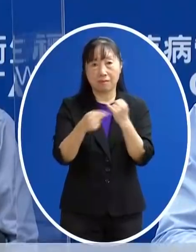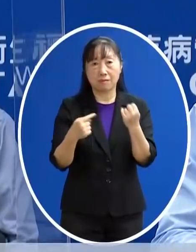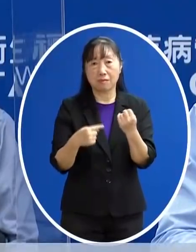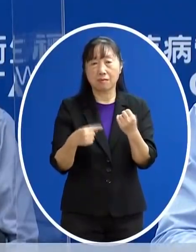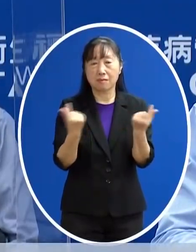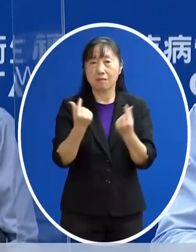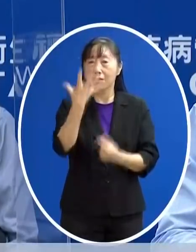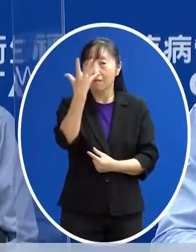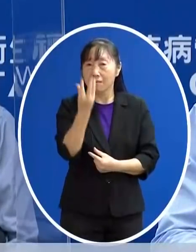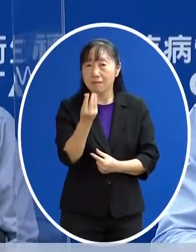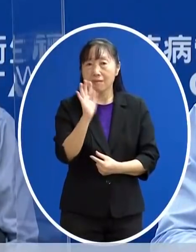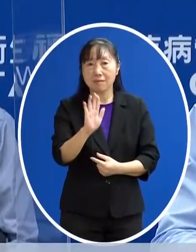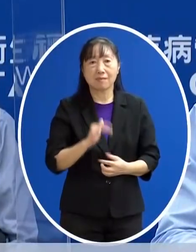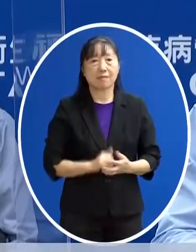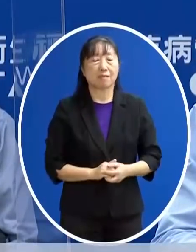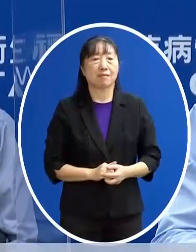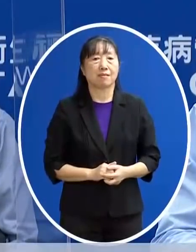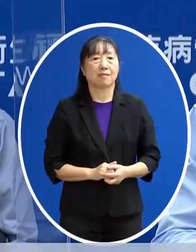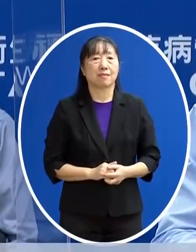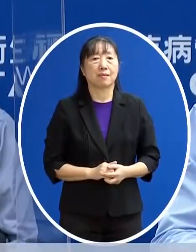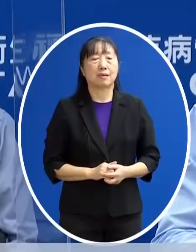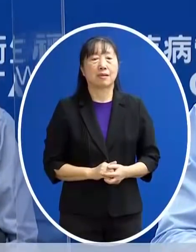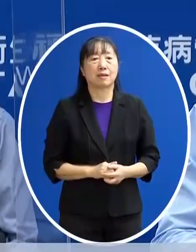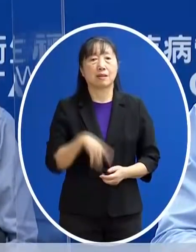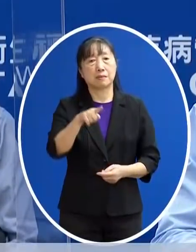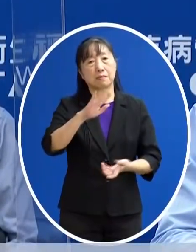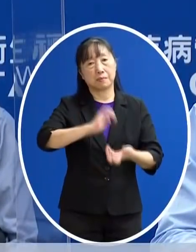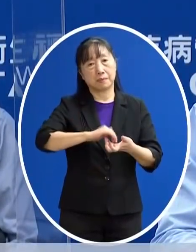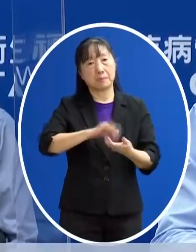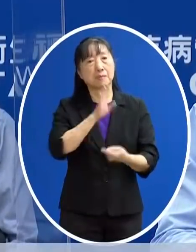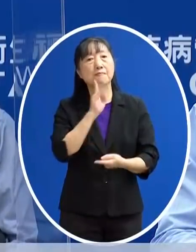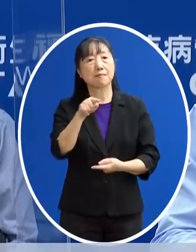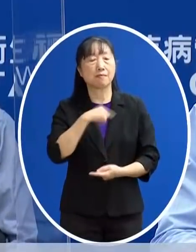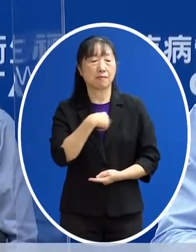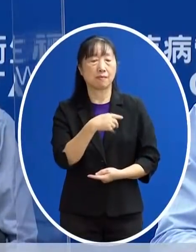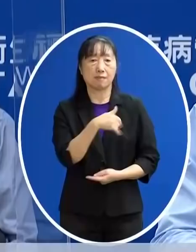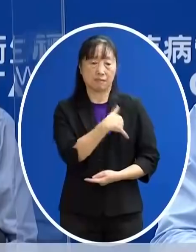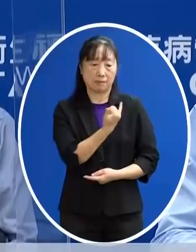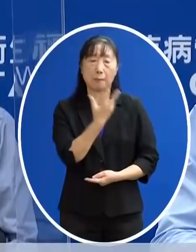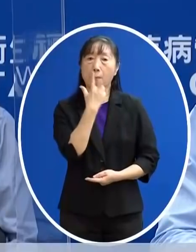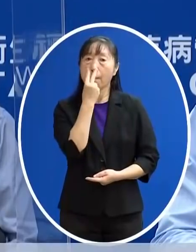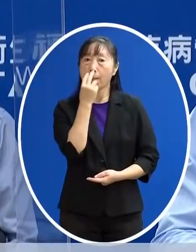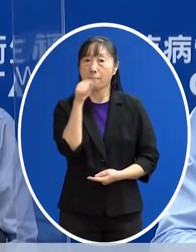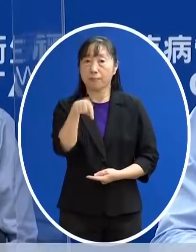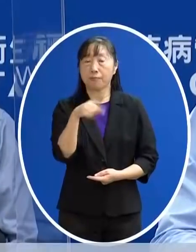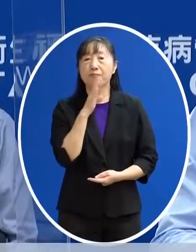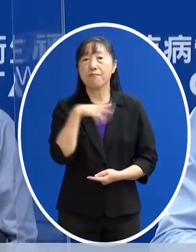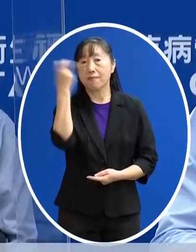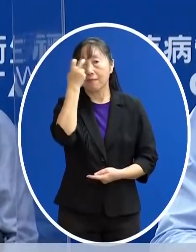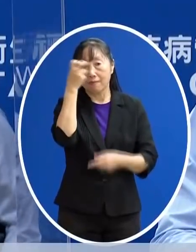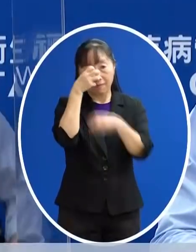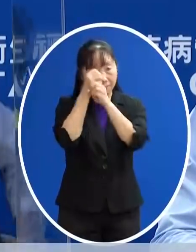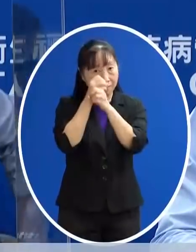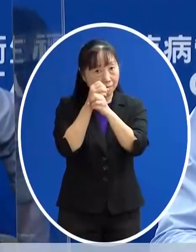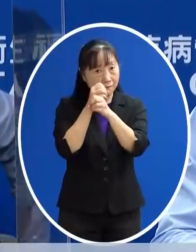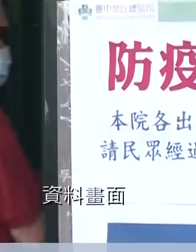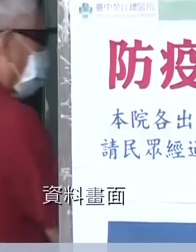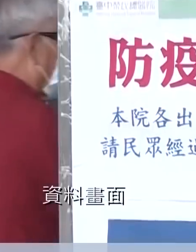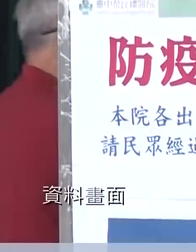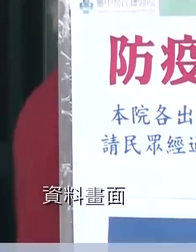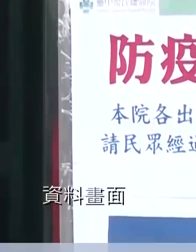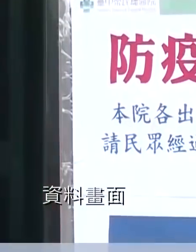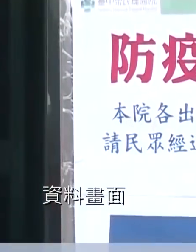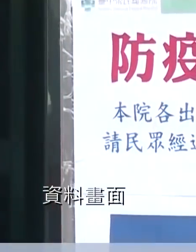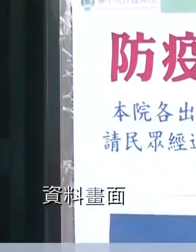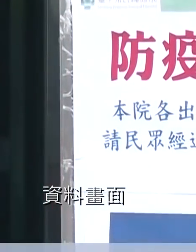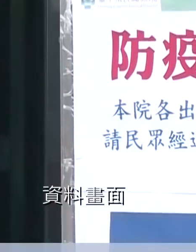比较少。不过也不排除在礼拜天礼拜六相关的一个筛检的数目是不是比较低， 有